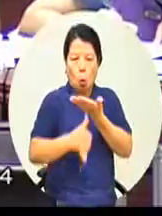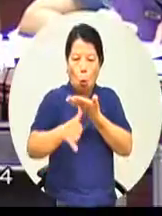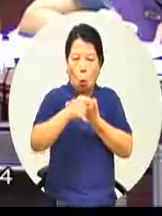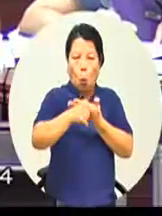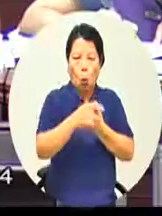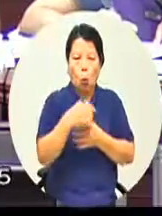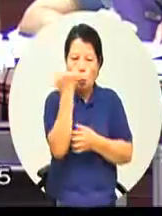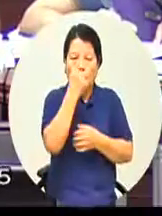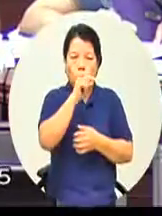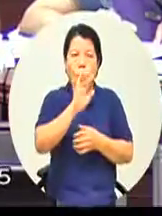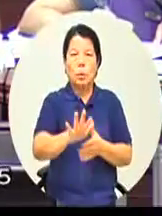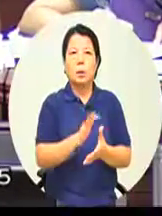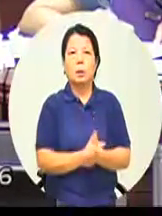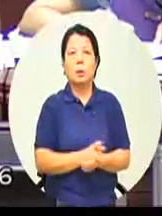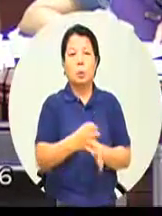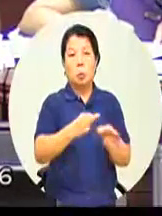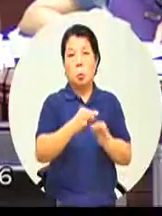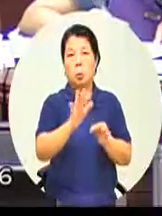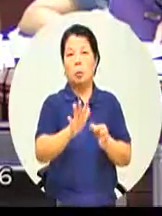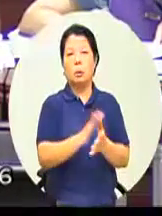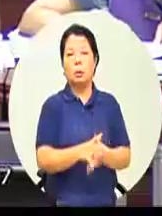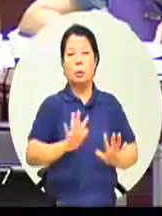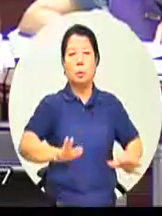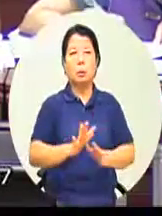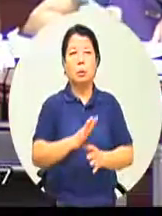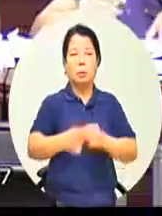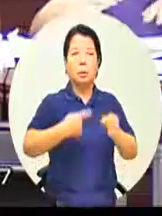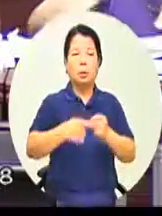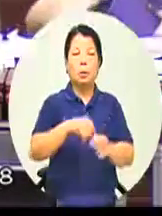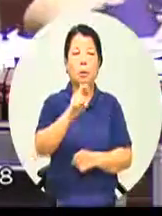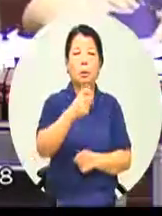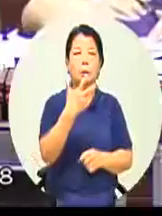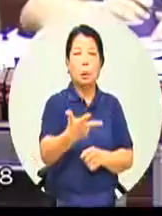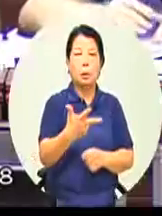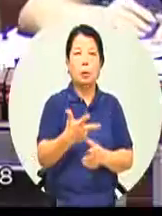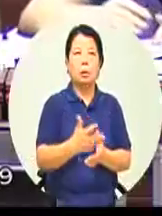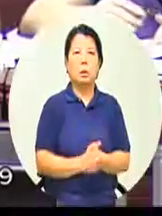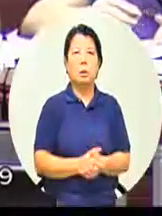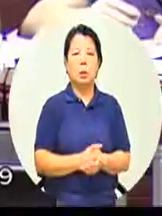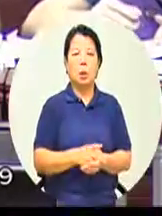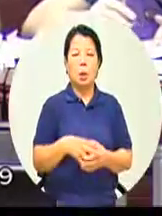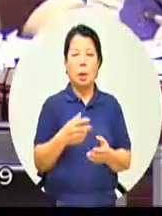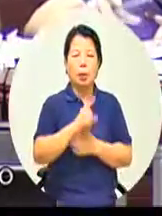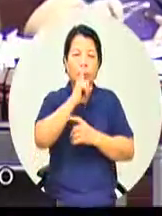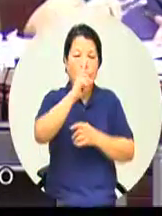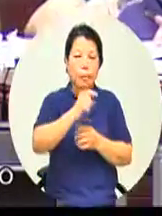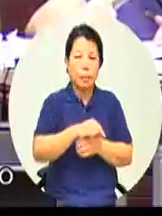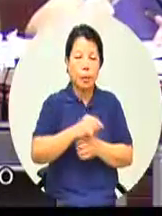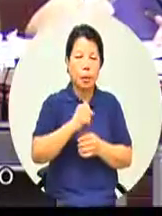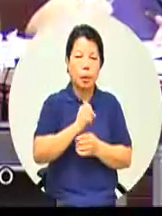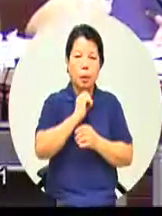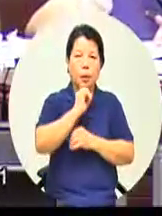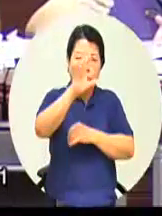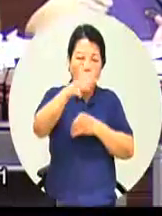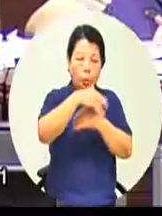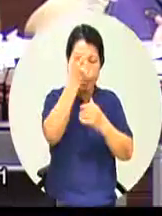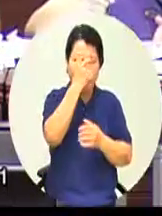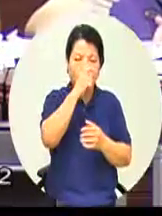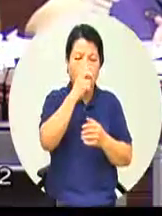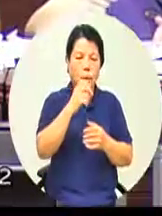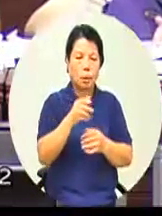那在这个今年已经有17件，到10月份就已经有17件报给我们的检调单位去做